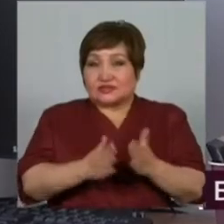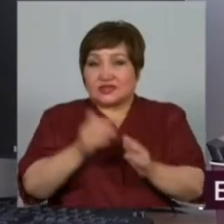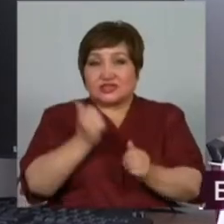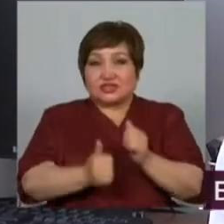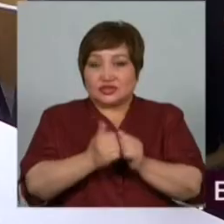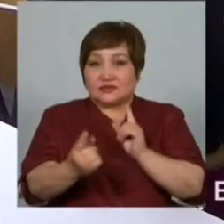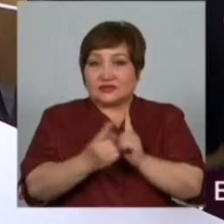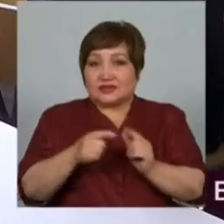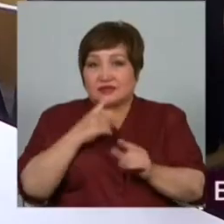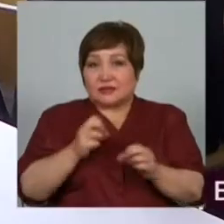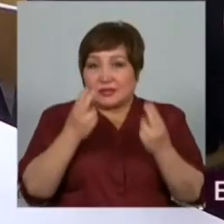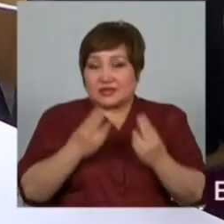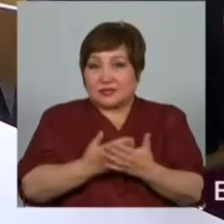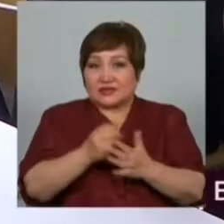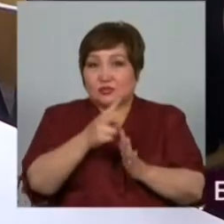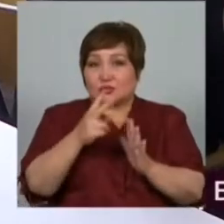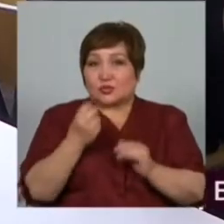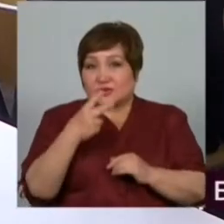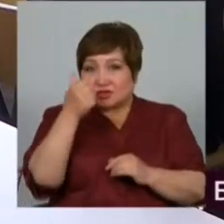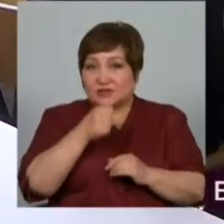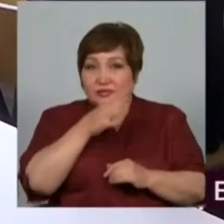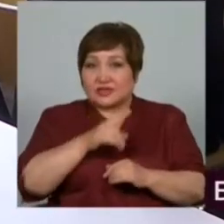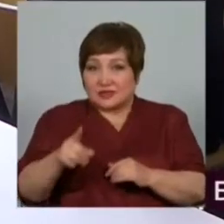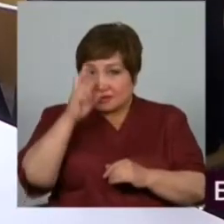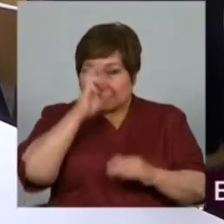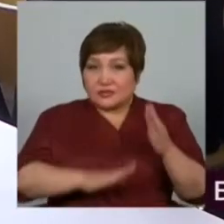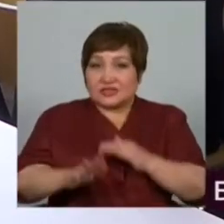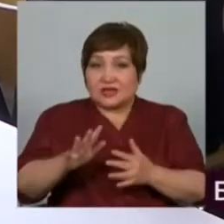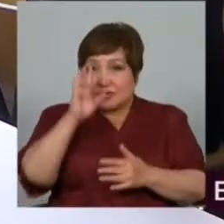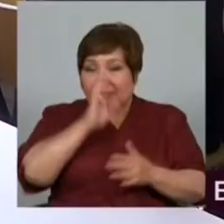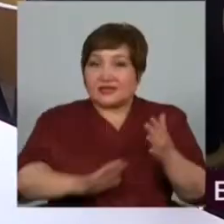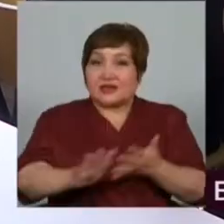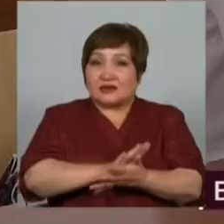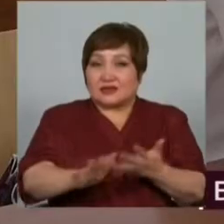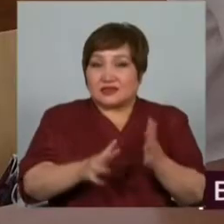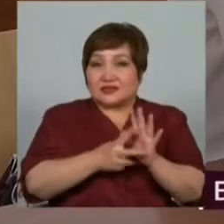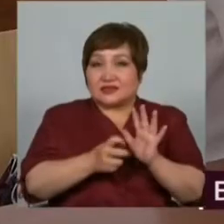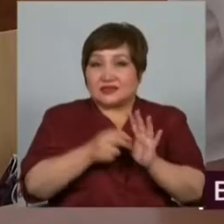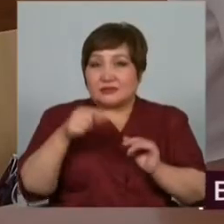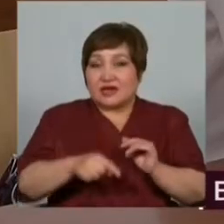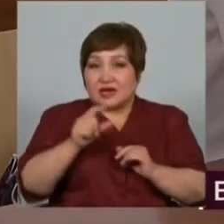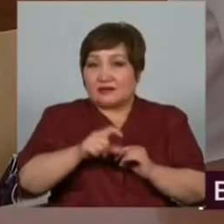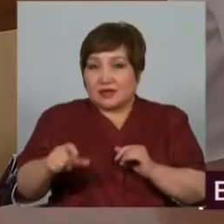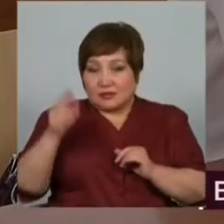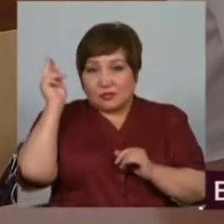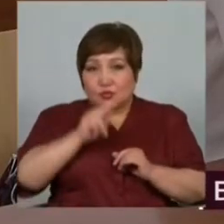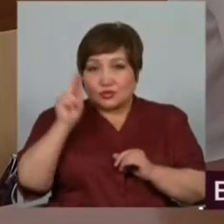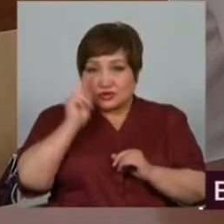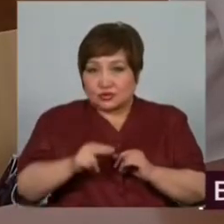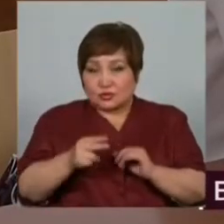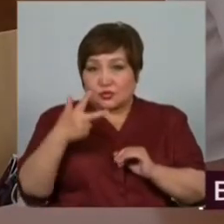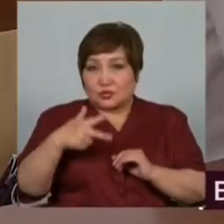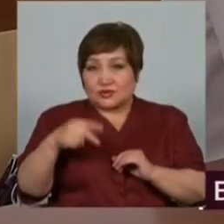мамандар. Мәселен, 2012 жылдан бері елімізде мемлекеттік грантта 80 мыңнан астам адам білім алса, соның 30 мыңға жуығы